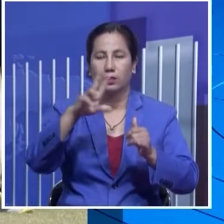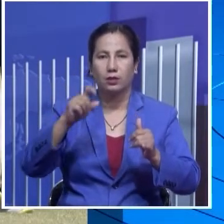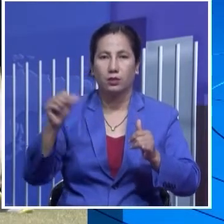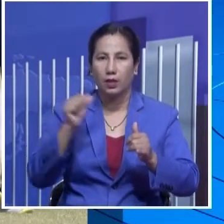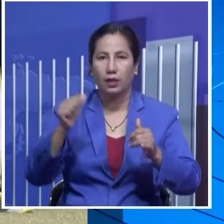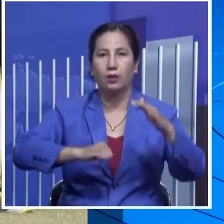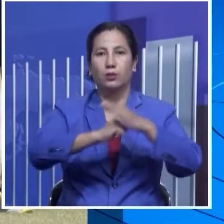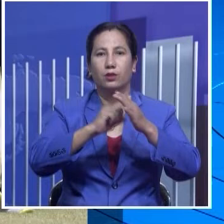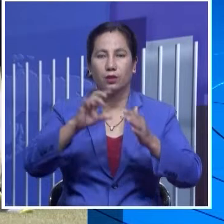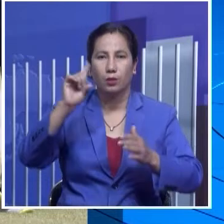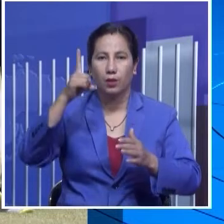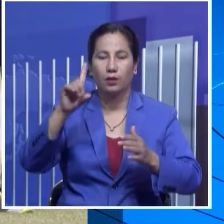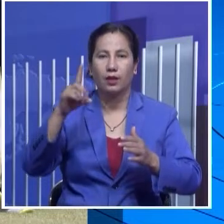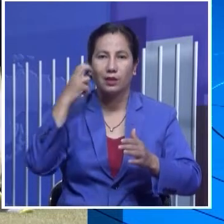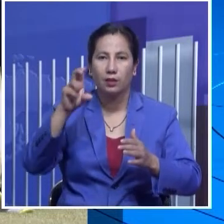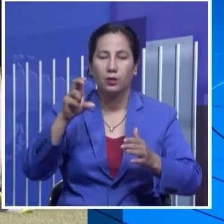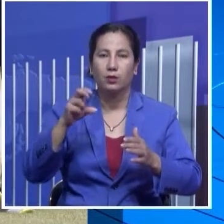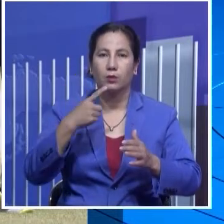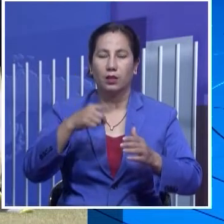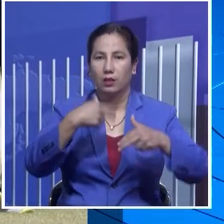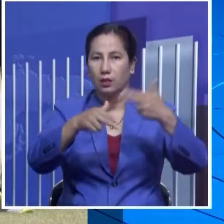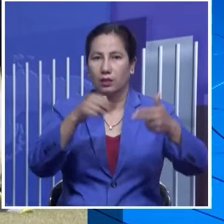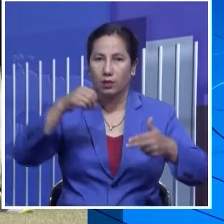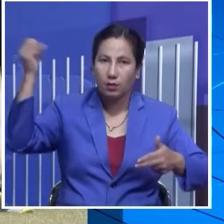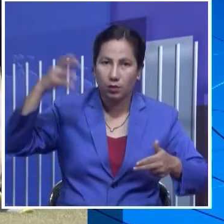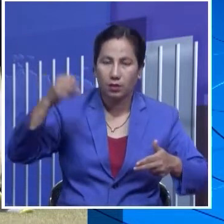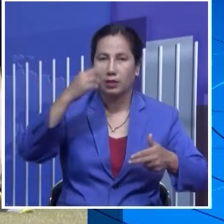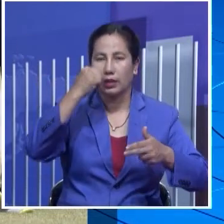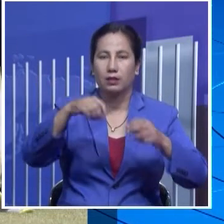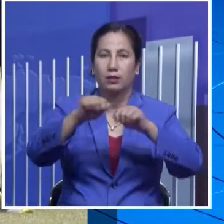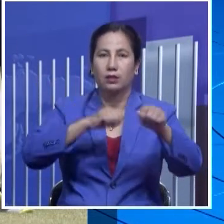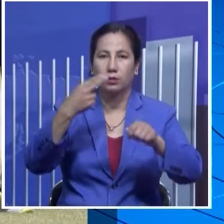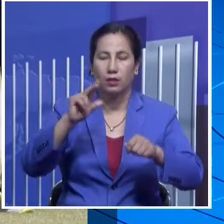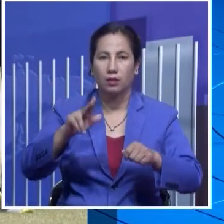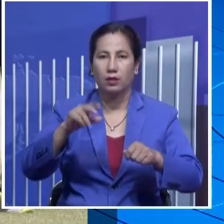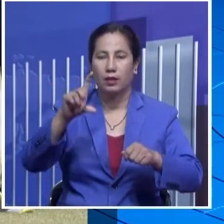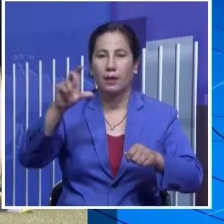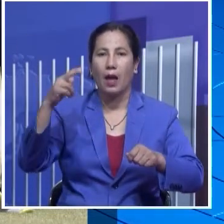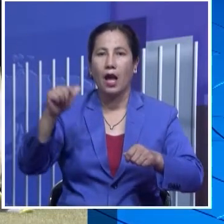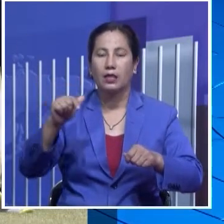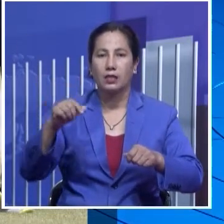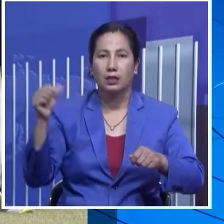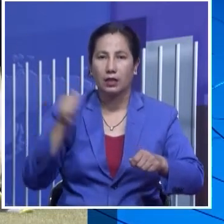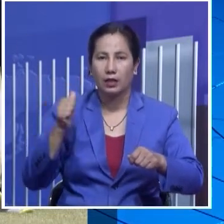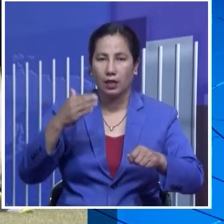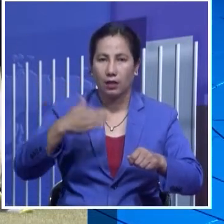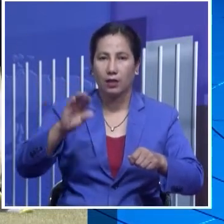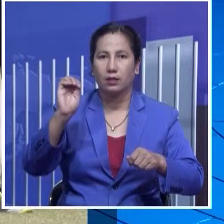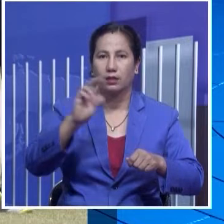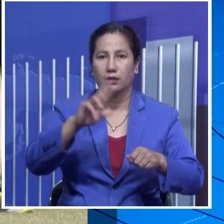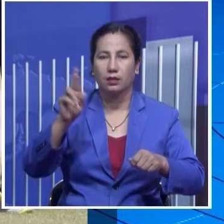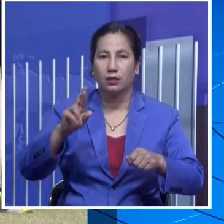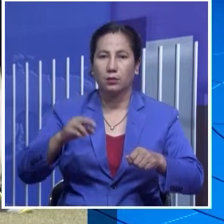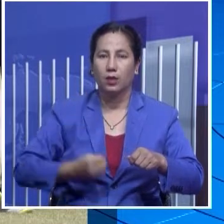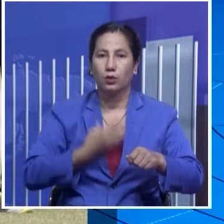क्यानाडा पुगेको थियो। पहिलो एक दिवसीय भने निरन्तरको वर्षाका कारण रद्द भयो। नेपाल आज क्यानाडालाई हराएर सिरिजमा सुखद अन्त्यको